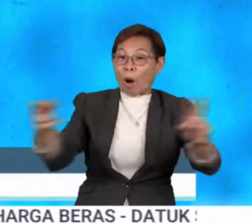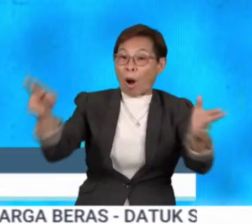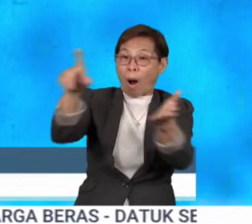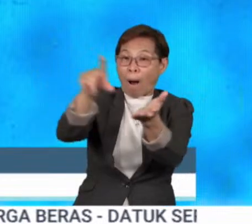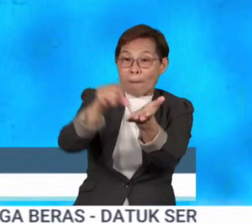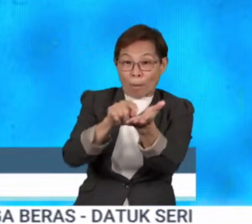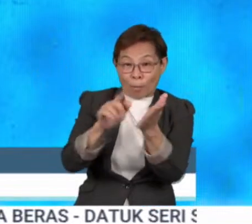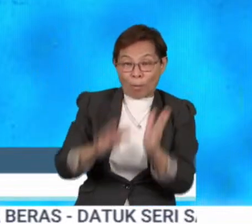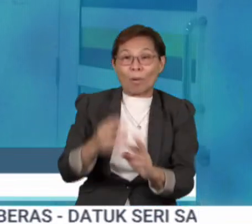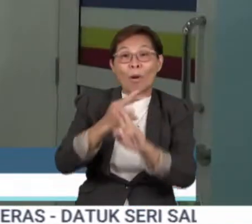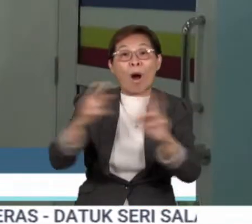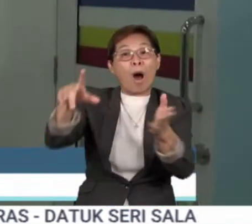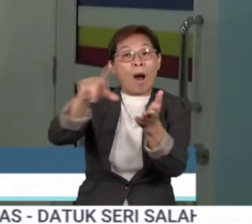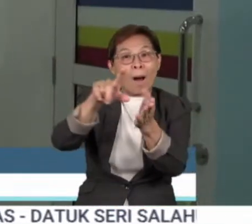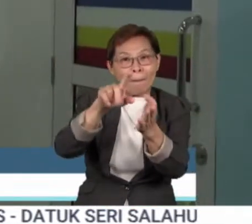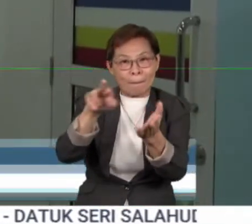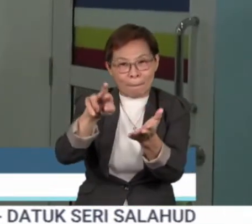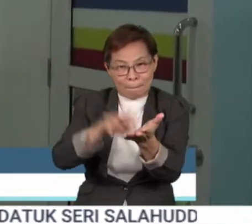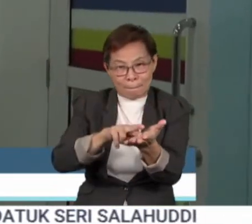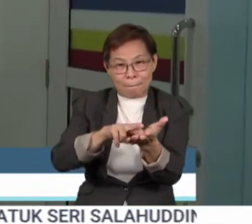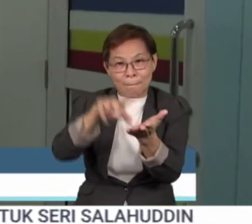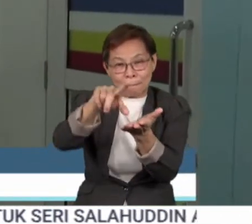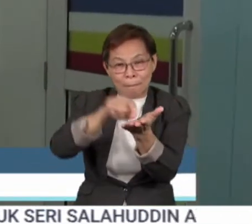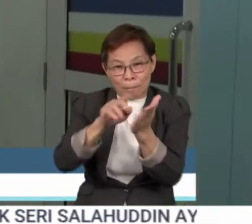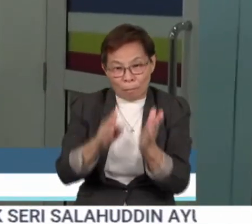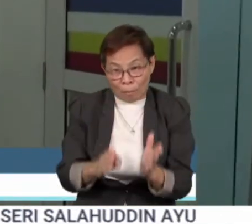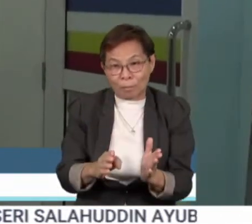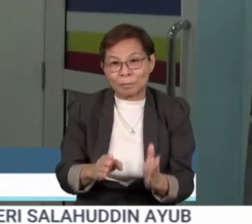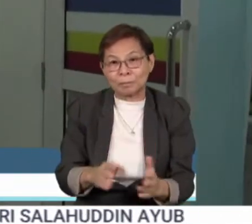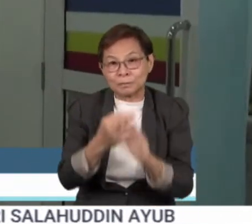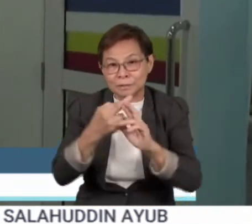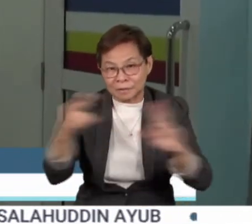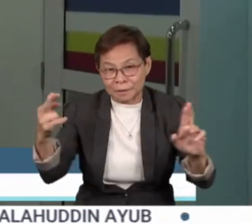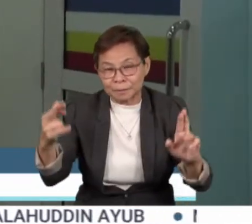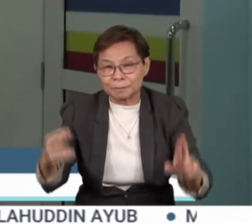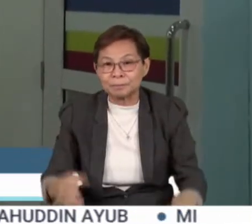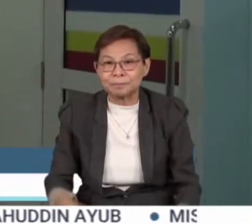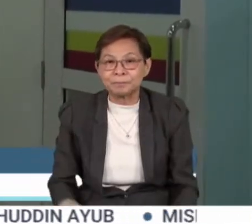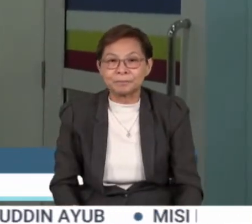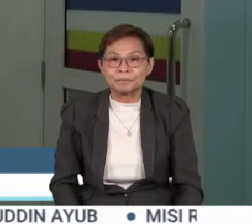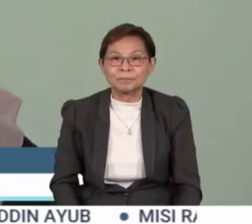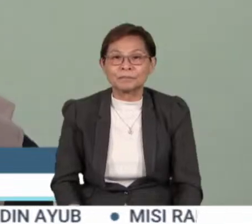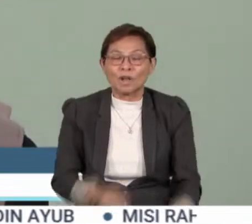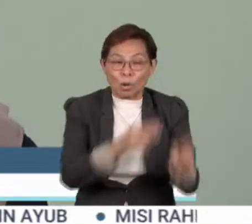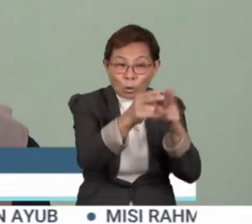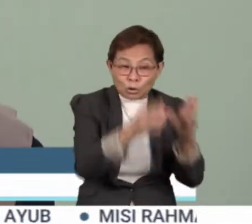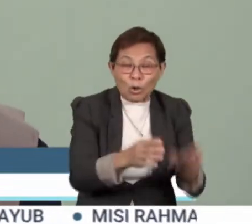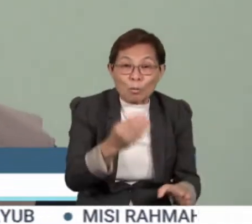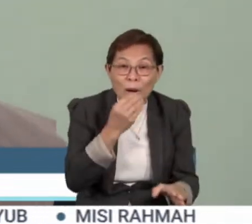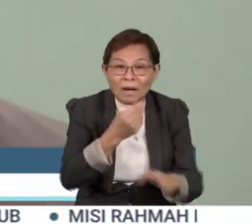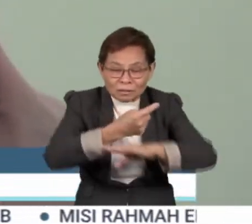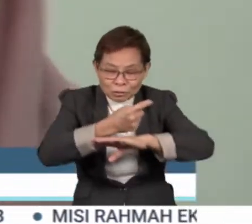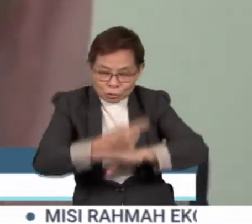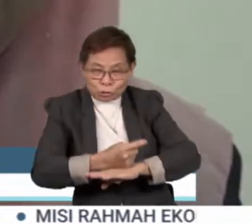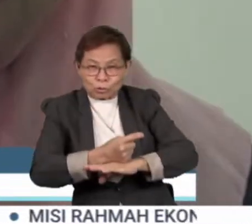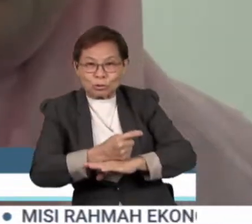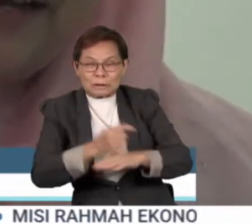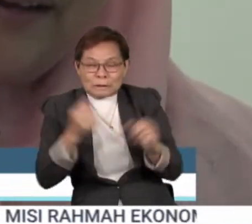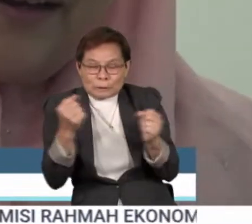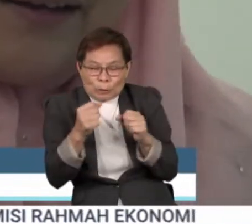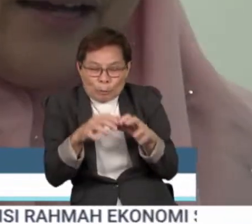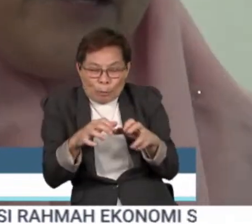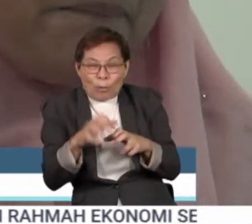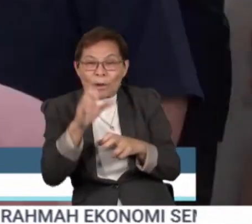Asran Muhammad Nur. Usahawan makanan tradisional sejuk beku